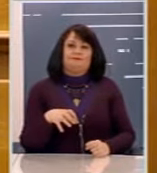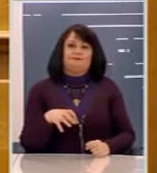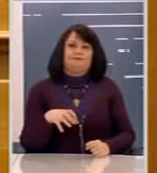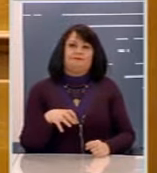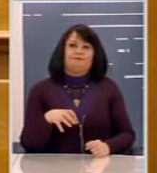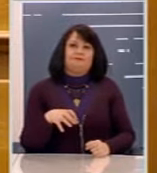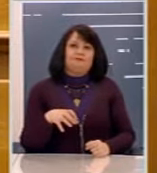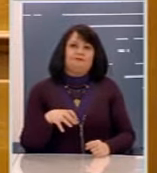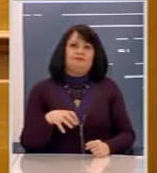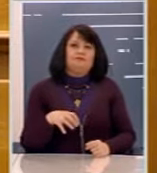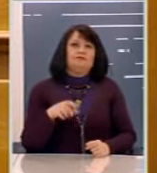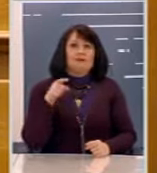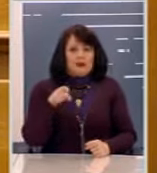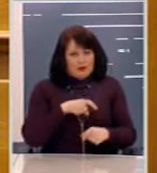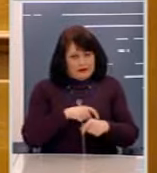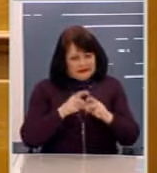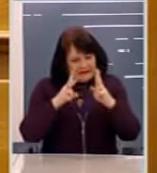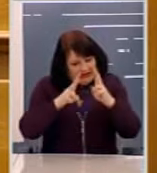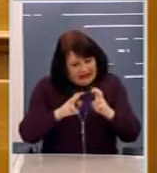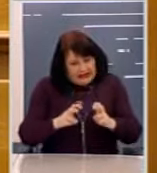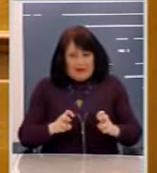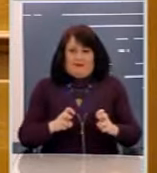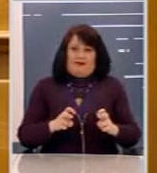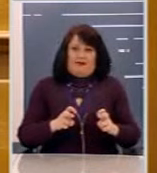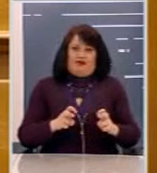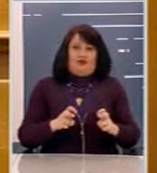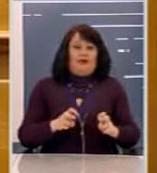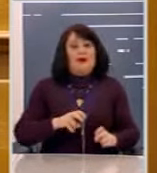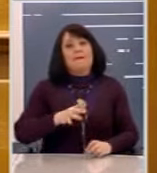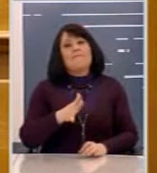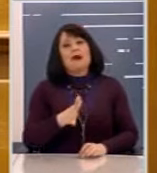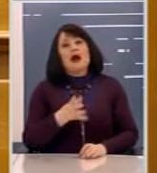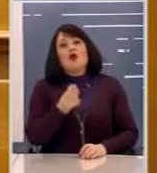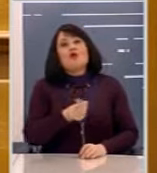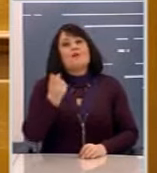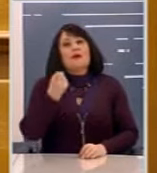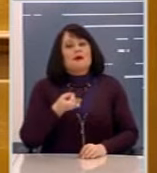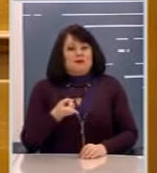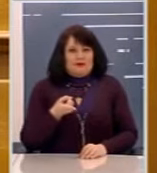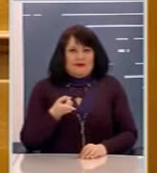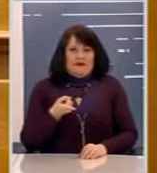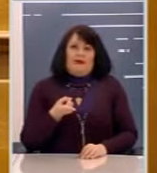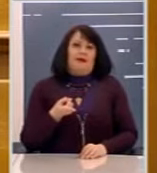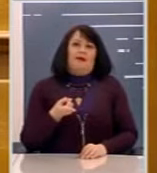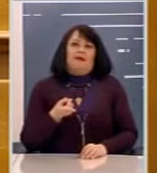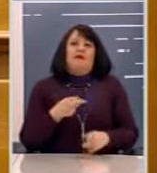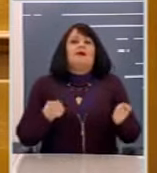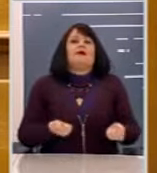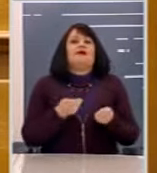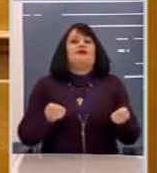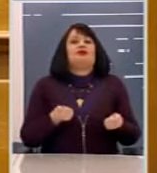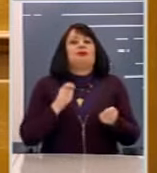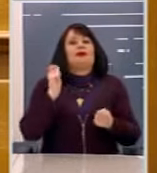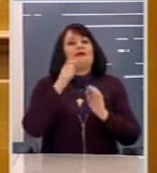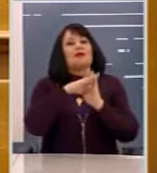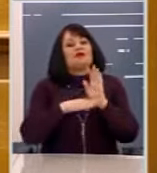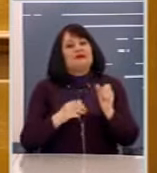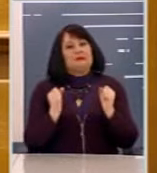που είναι αντικείμενο διερεύνησης. Γιατί προφανώς η πλειονότητα και των εργαζομένων στο σύστημα